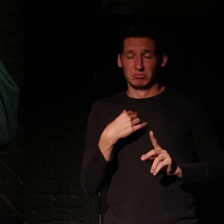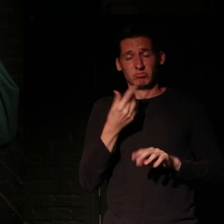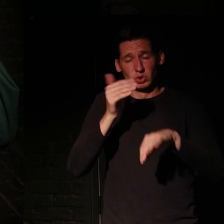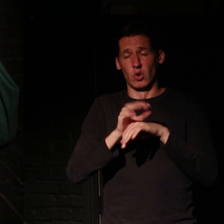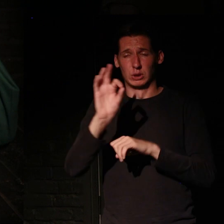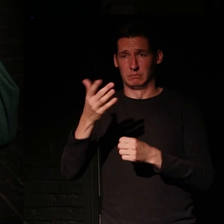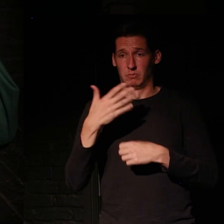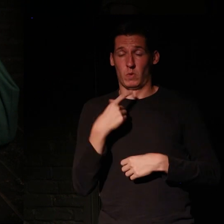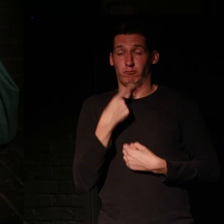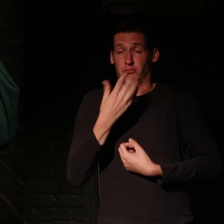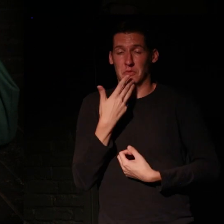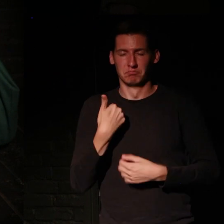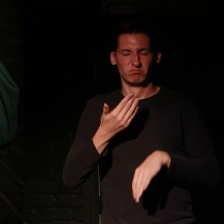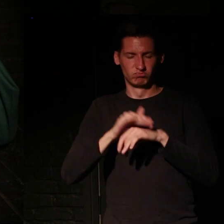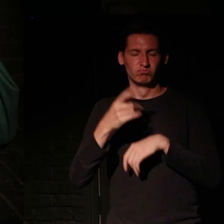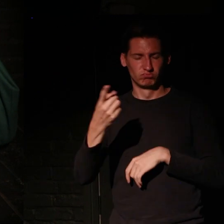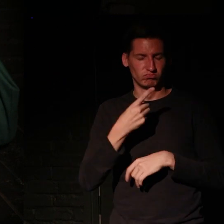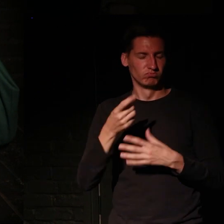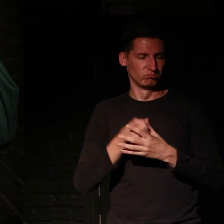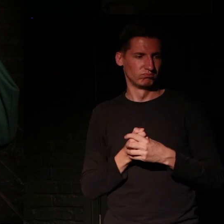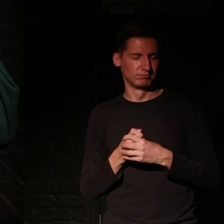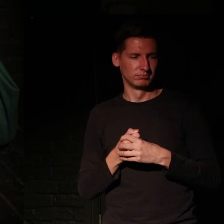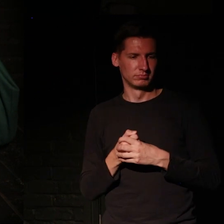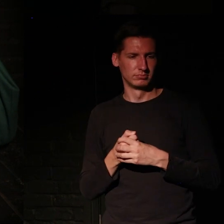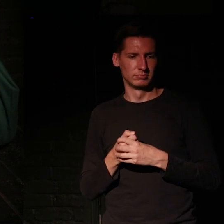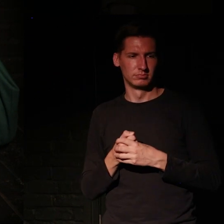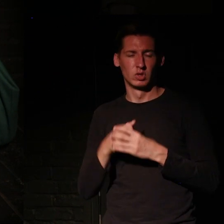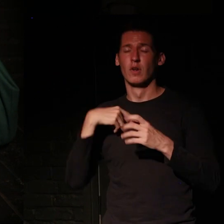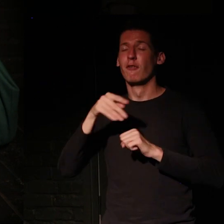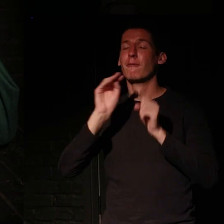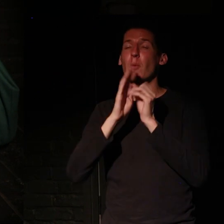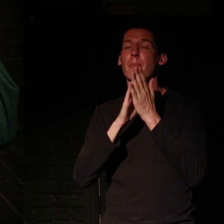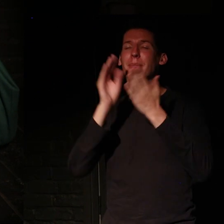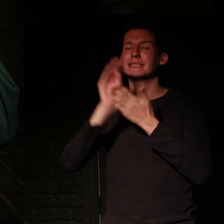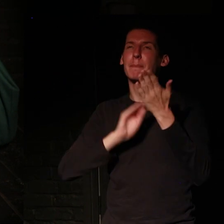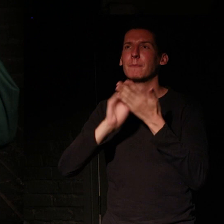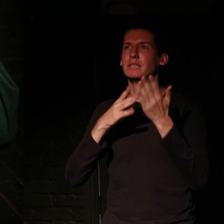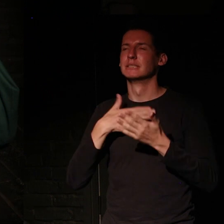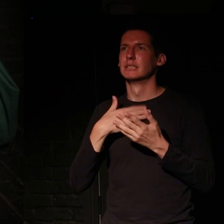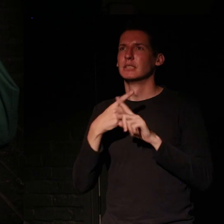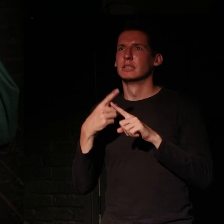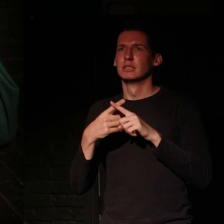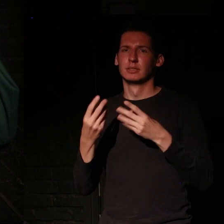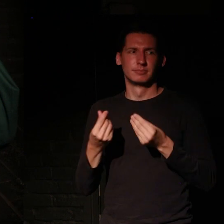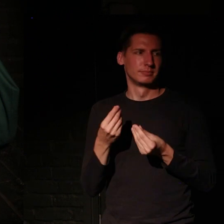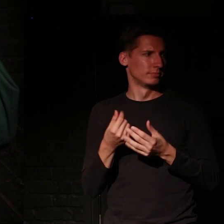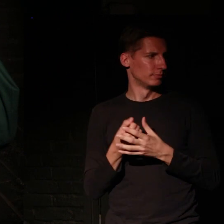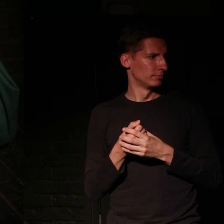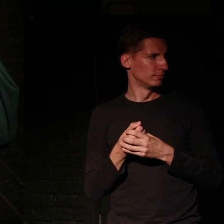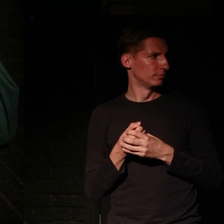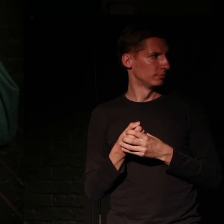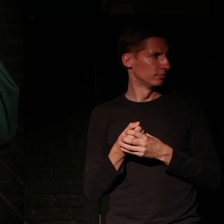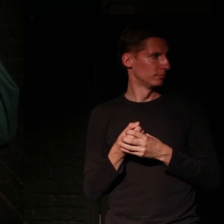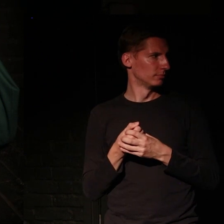wiele z tekstów biblijnych to jest po prostu zapis takiej egzystencjalnej